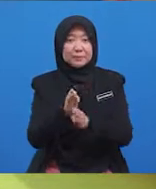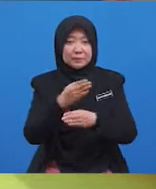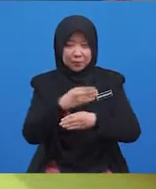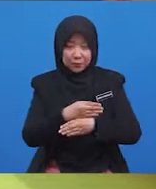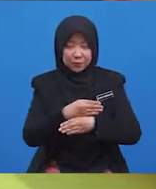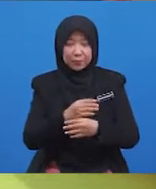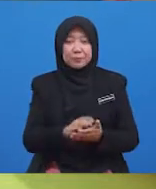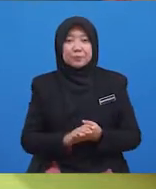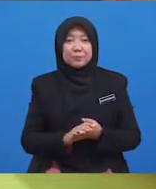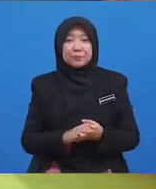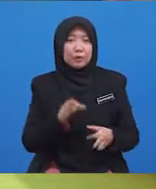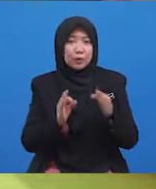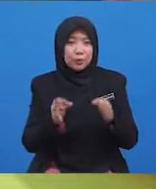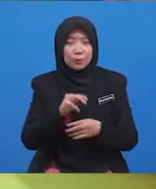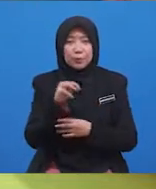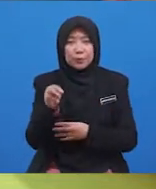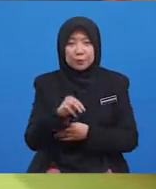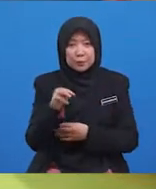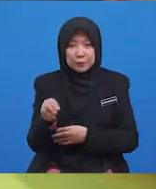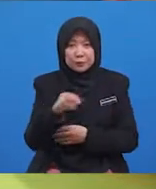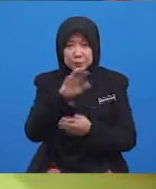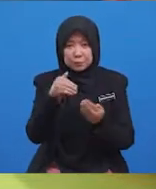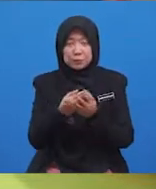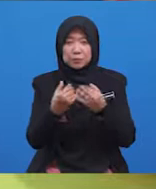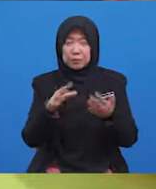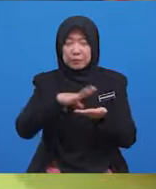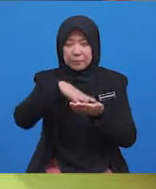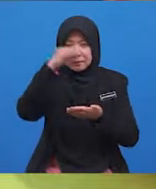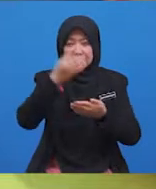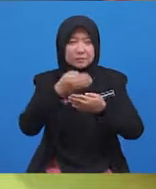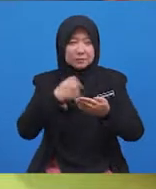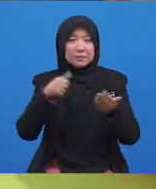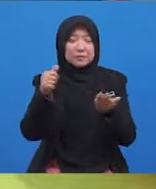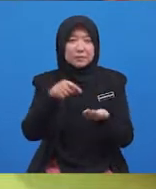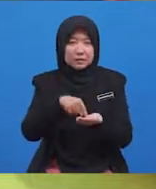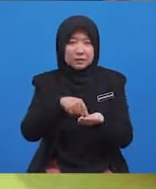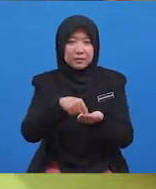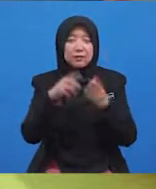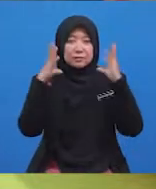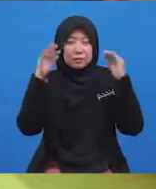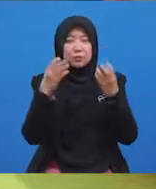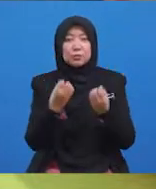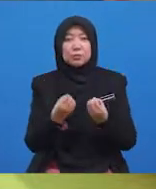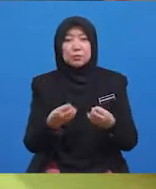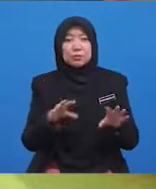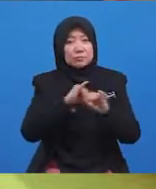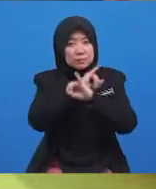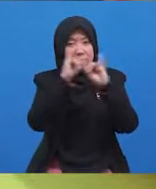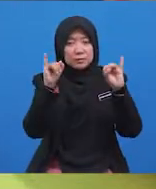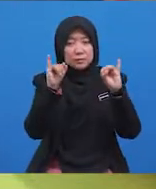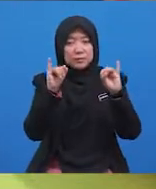Jika murid-murid mengikuti sesi pembelajaran bersama cikgu sebelum ini, cikgu telah pun menerangkan secara